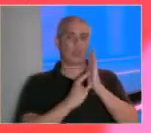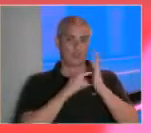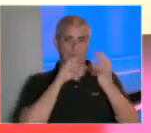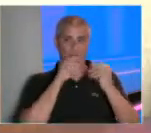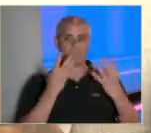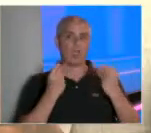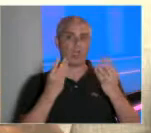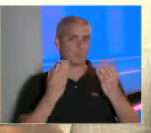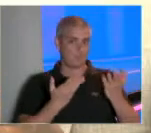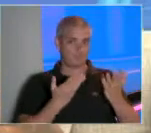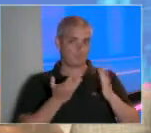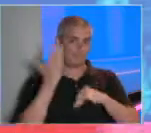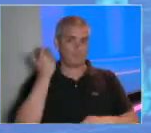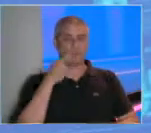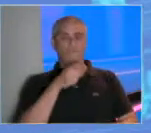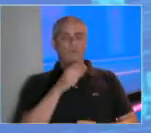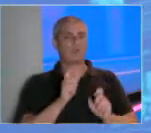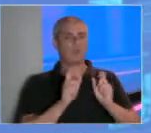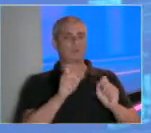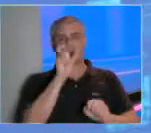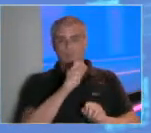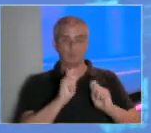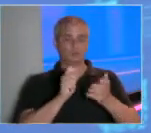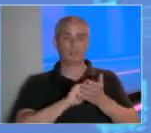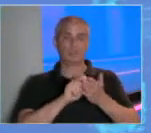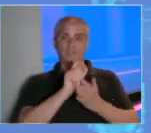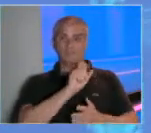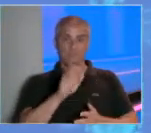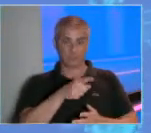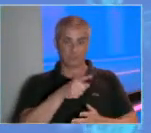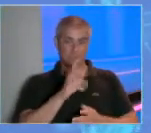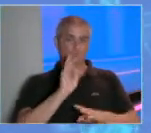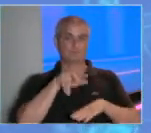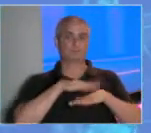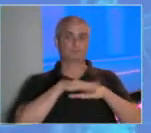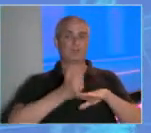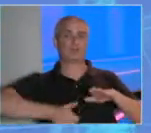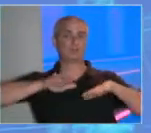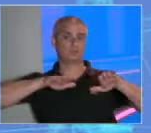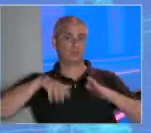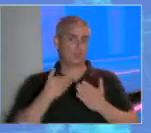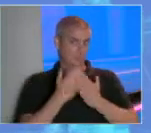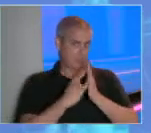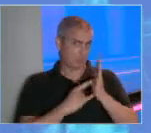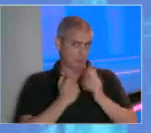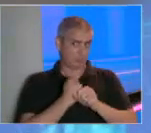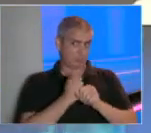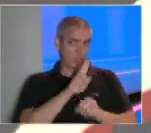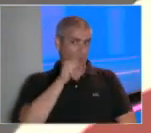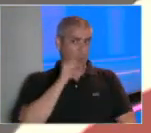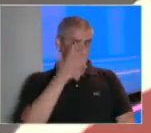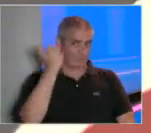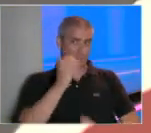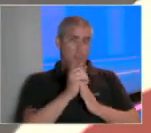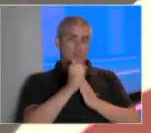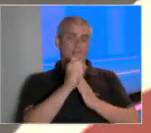דובר עליו רבות בעבר, והוא מניע מאדם שהוגש נגדו כתב אישום כאמור מלכהן כראש ממשלה, הצעת חוק שהובילה אי שם כחול לבן, כמו